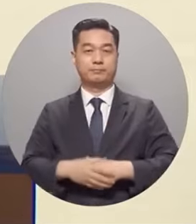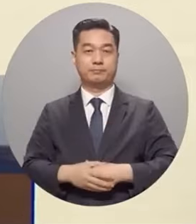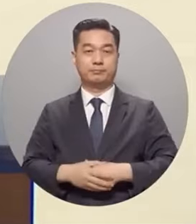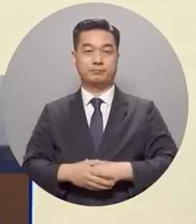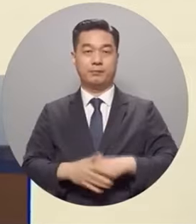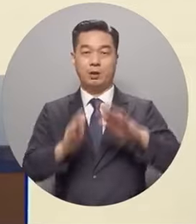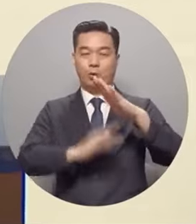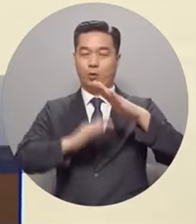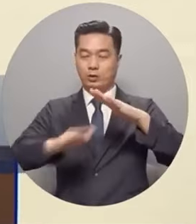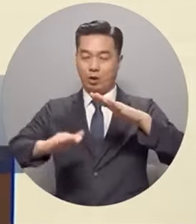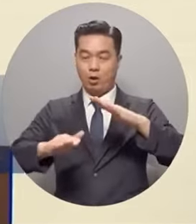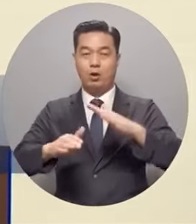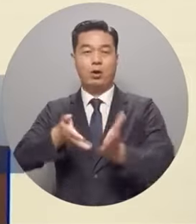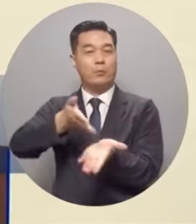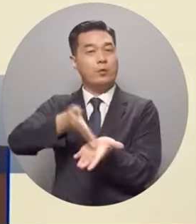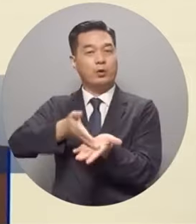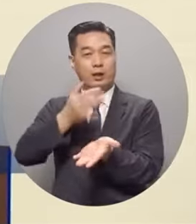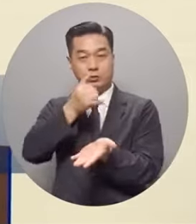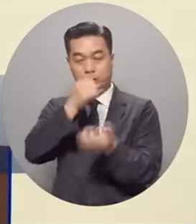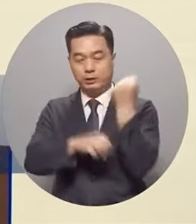할 수 있는 기반을 만들기 위해